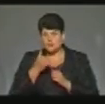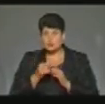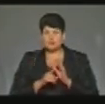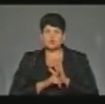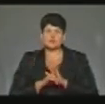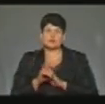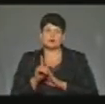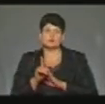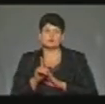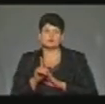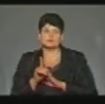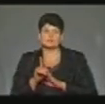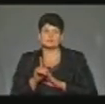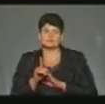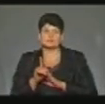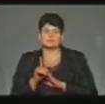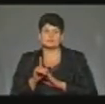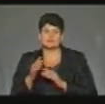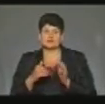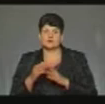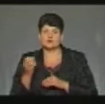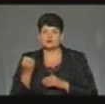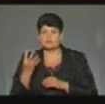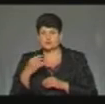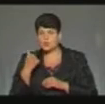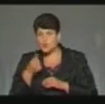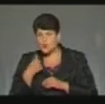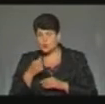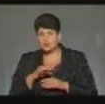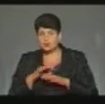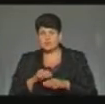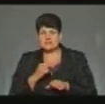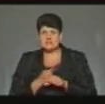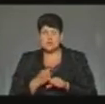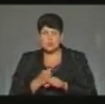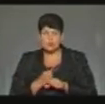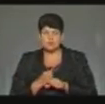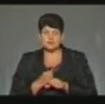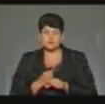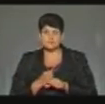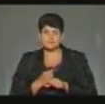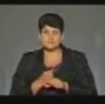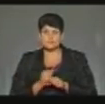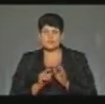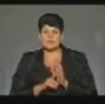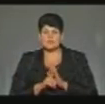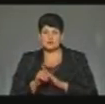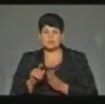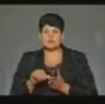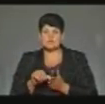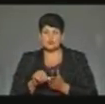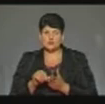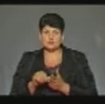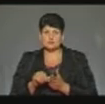ще практично з 2014 року, проводяться роботи спочатку за участю